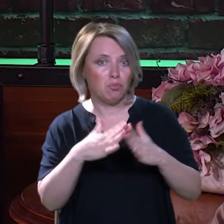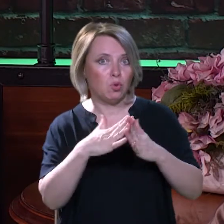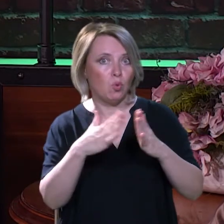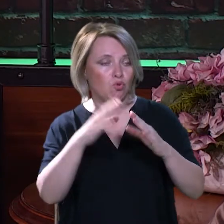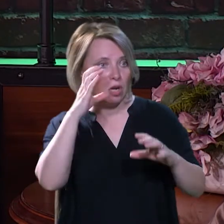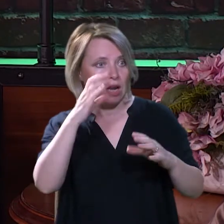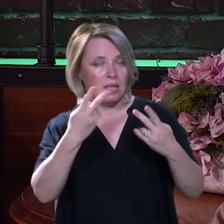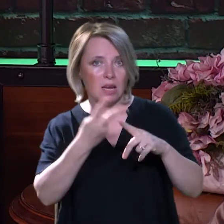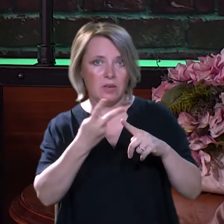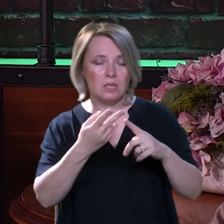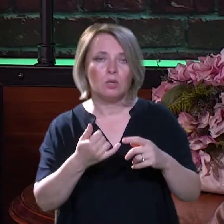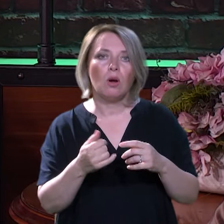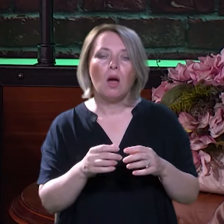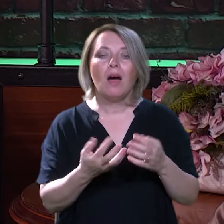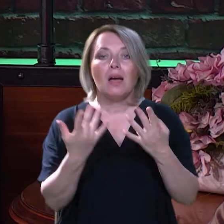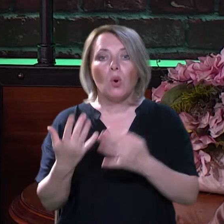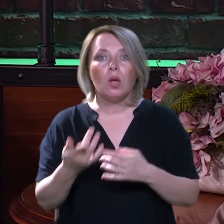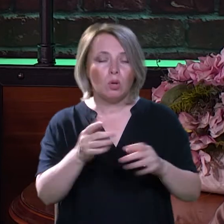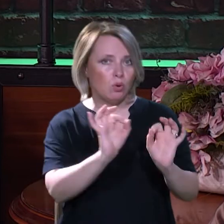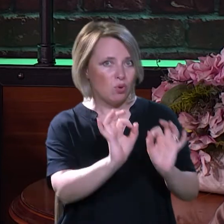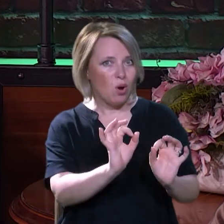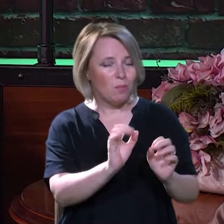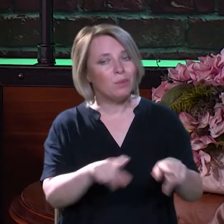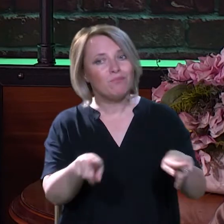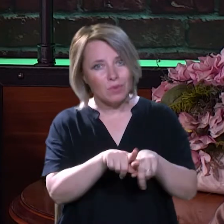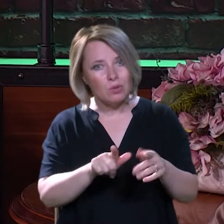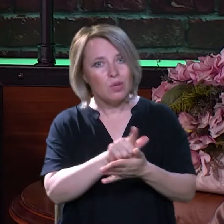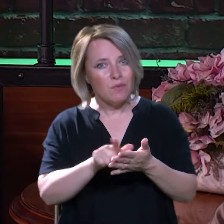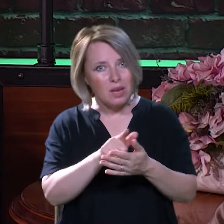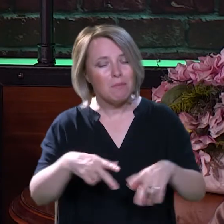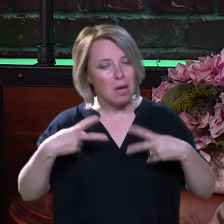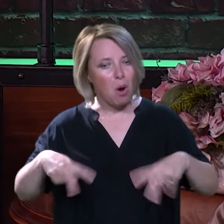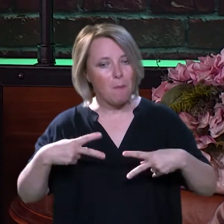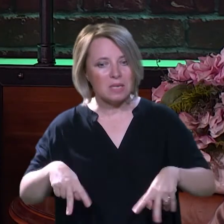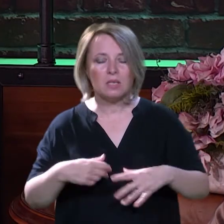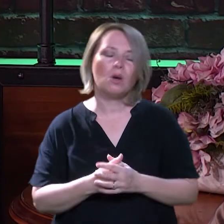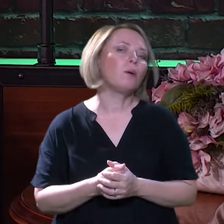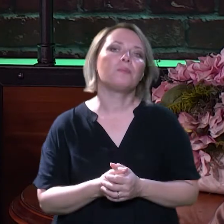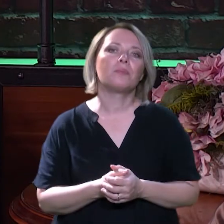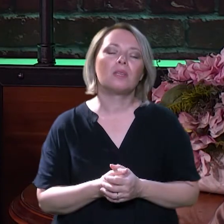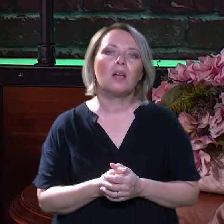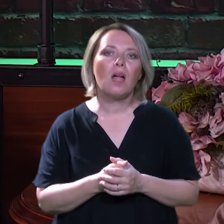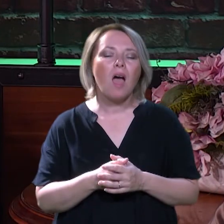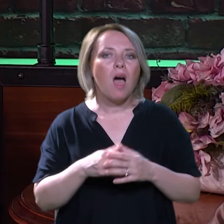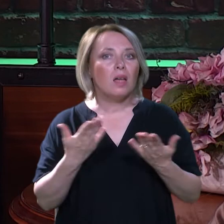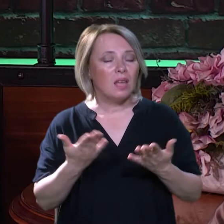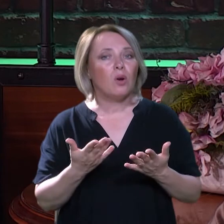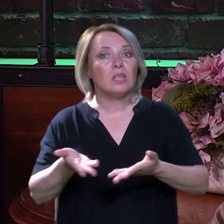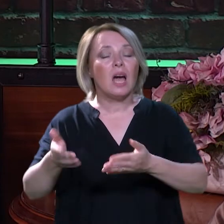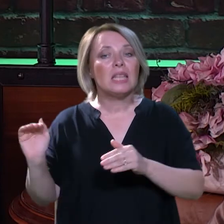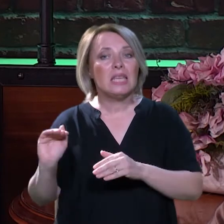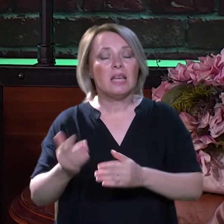napredno, toliko je i opasno, jeli? Jer jednim klikom može bilo gdje završiti. Tako da su djeca izložena velikom